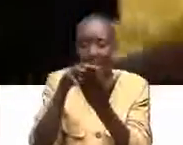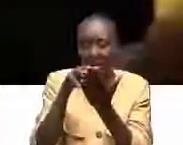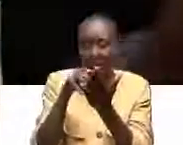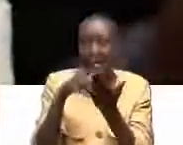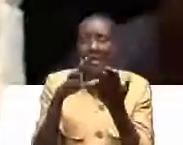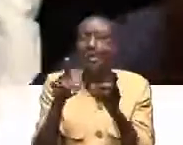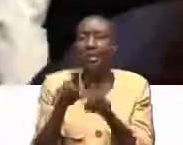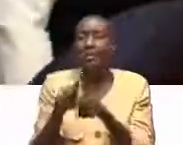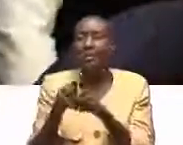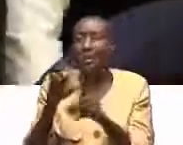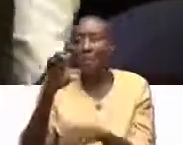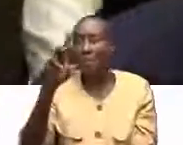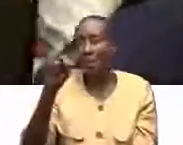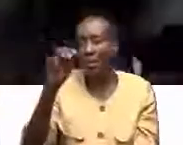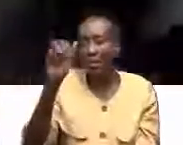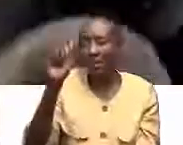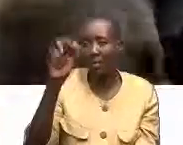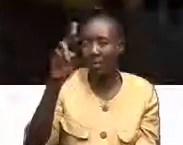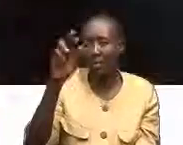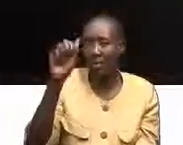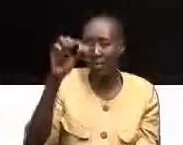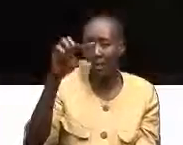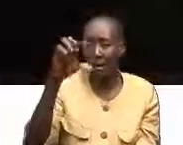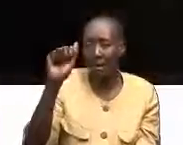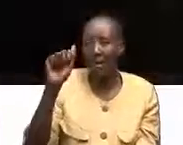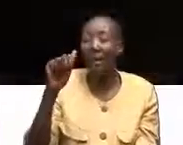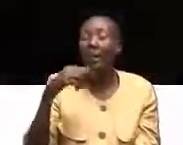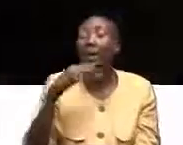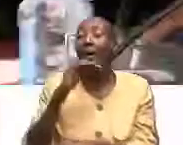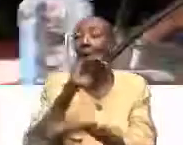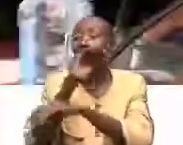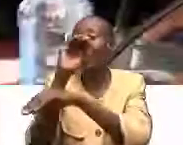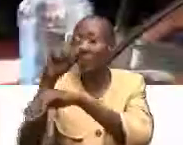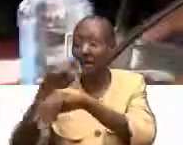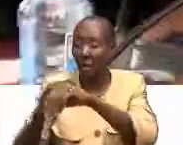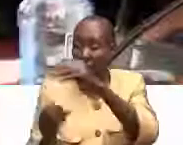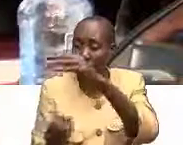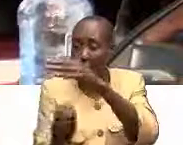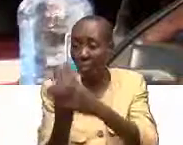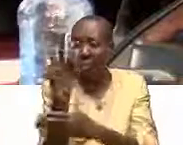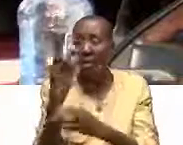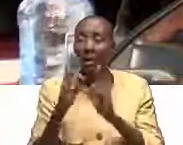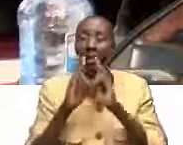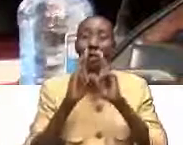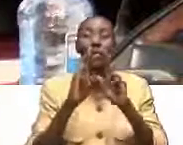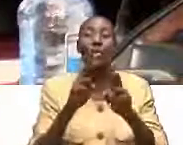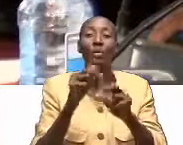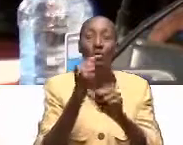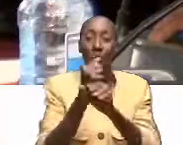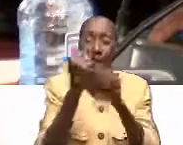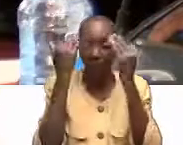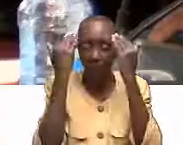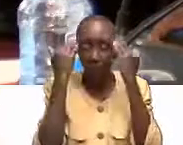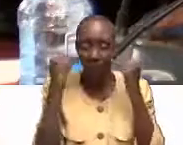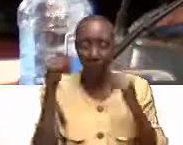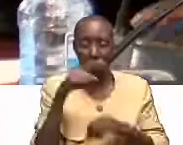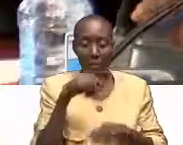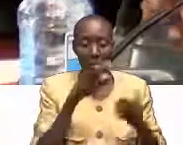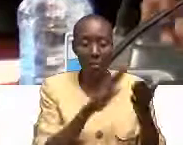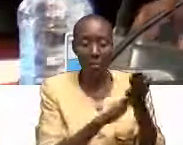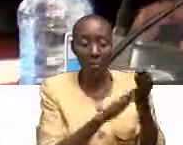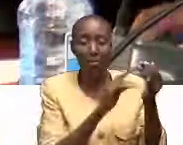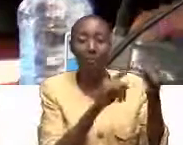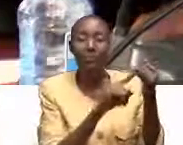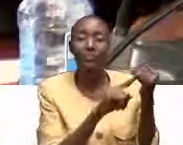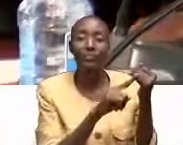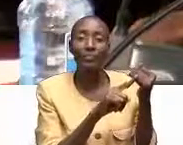David Kinani Maraga wakati wa uzinduzi wa ripoti ya utendakazi wa mahakama. We propose the following: ensure